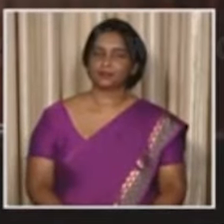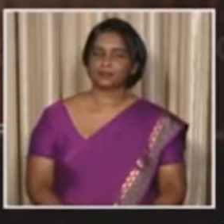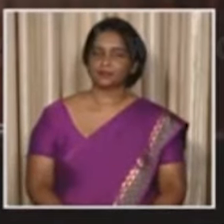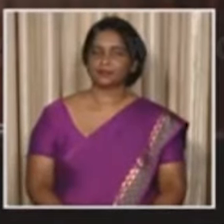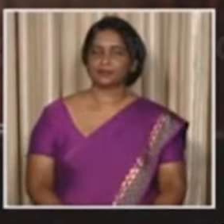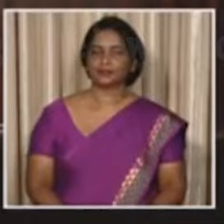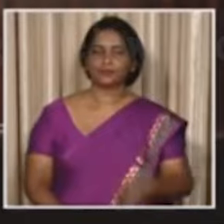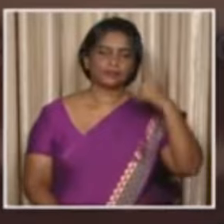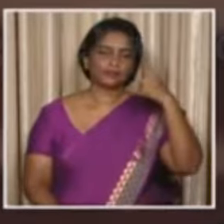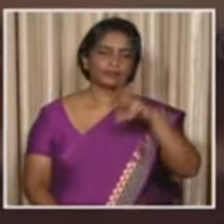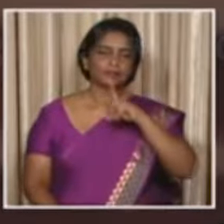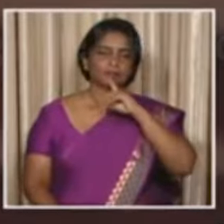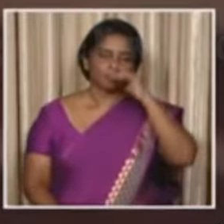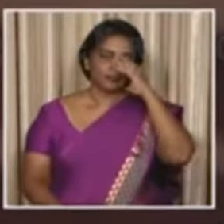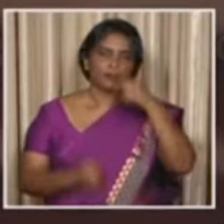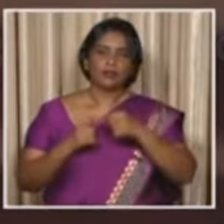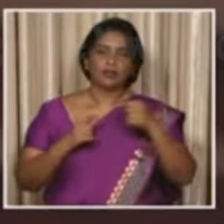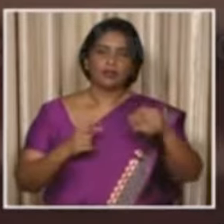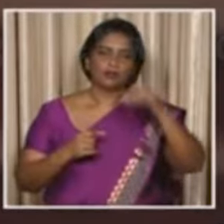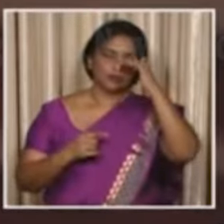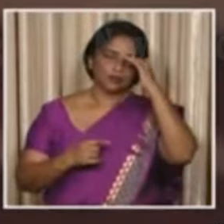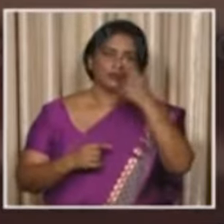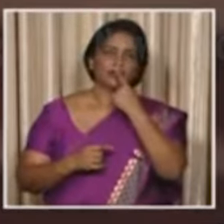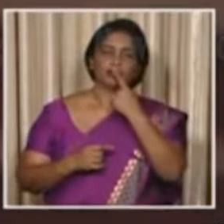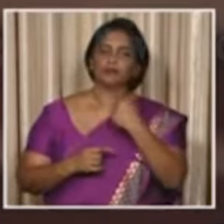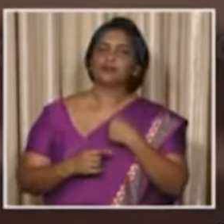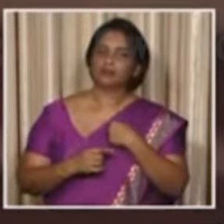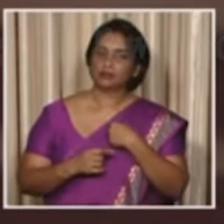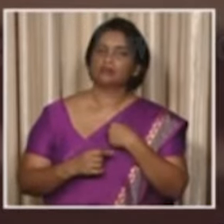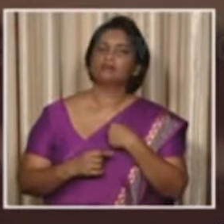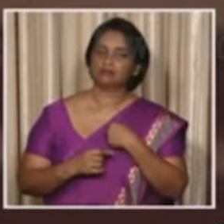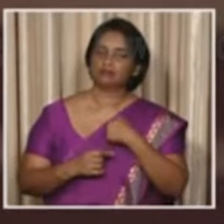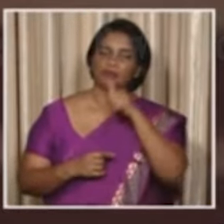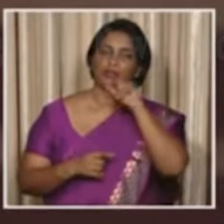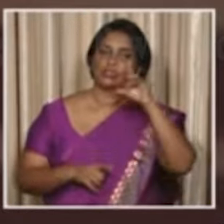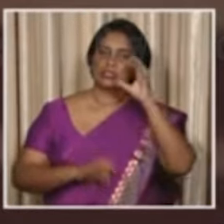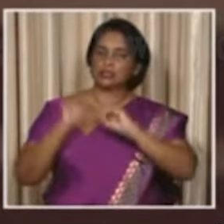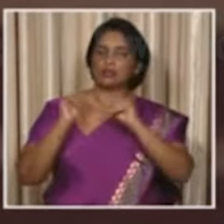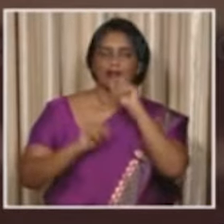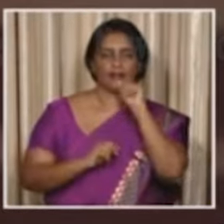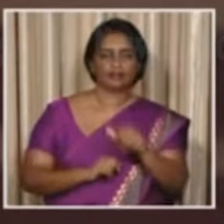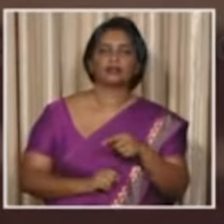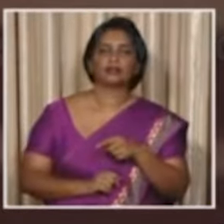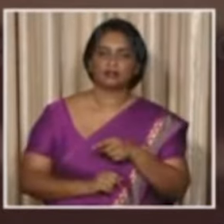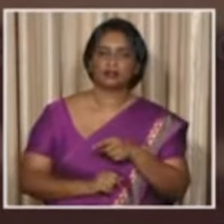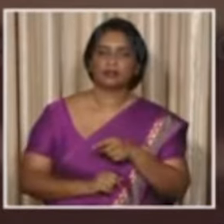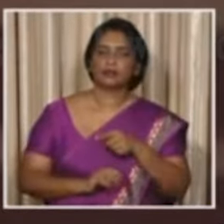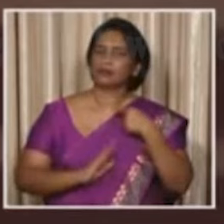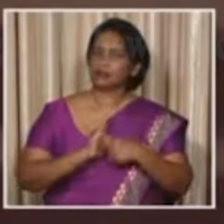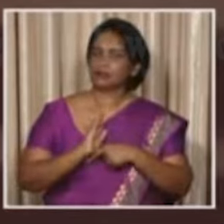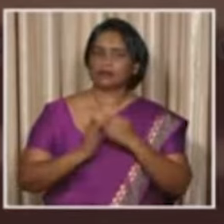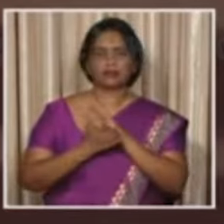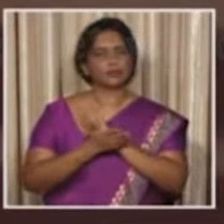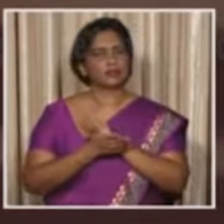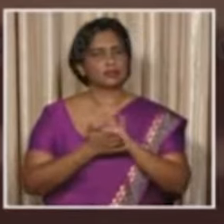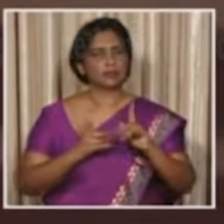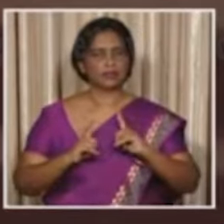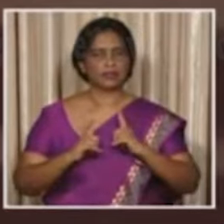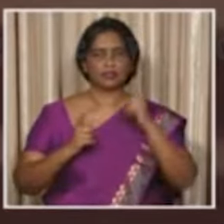නියෝජ්‍ය කතානායකතුමනි, විපක්ෂ නායකතුමා කියපු කාරණාව සමග අපි 100%ක් එකගයි. මේ රටේ සාමකාමී ජීවත්